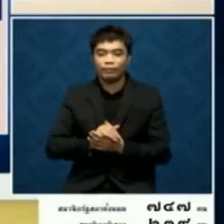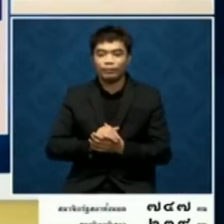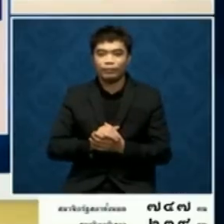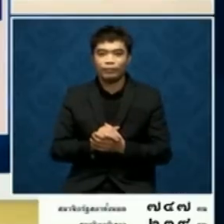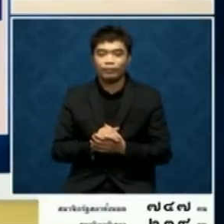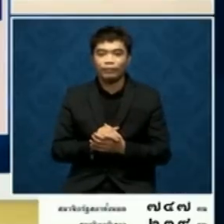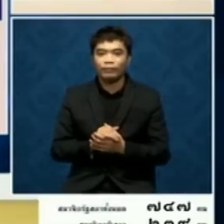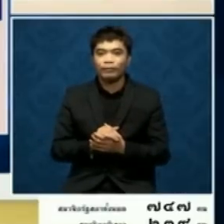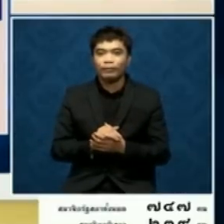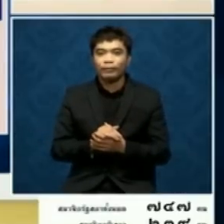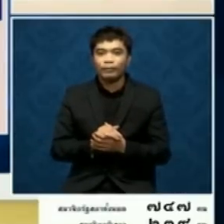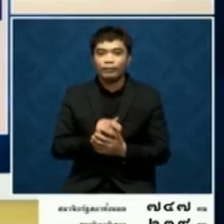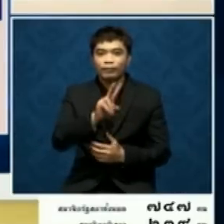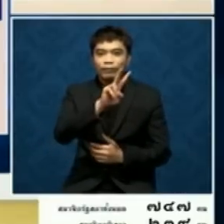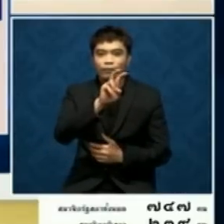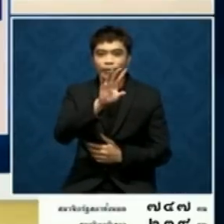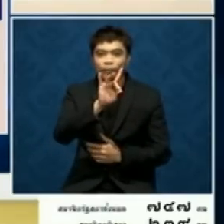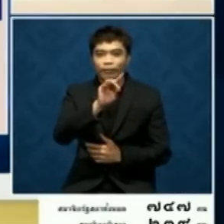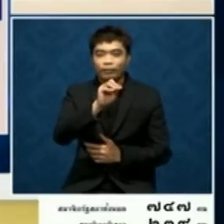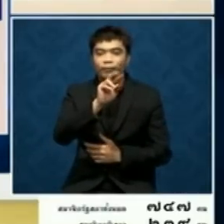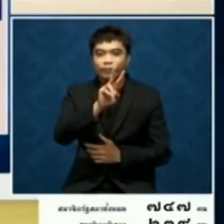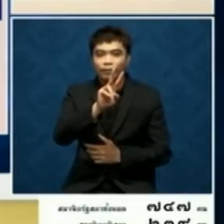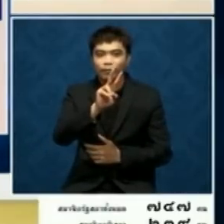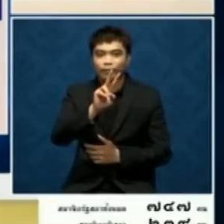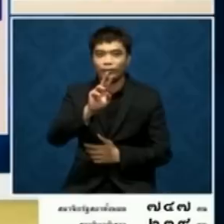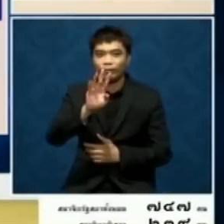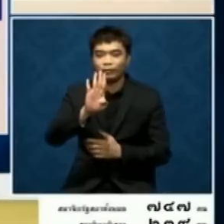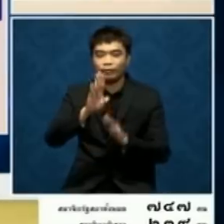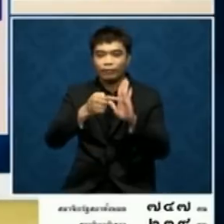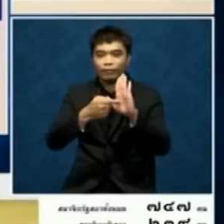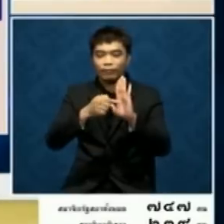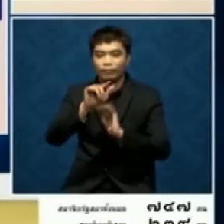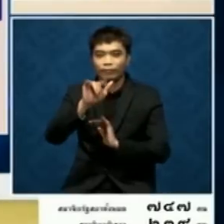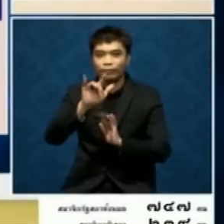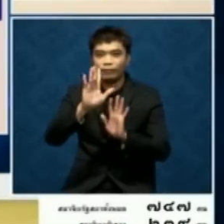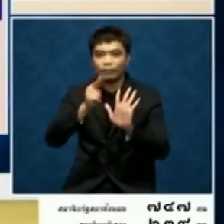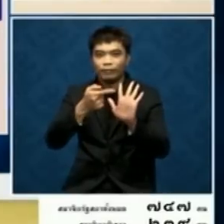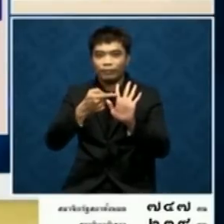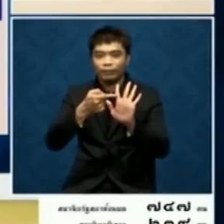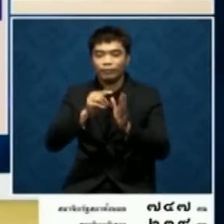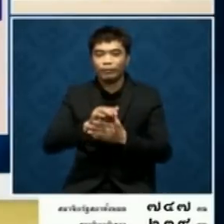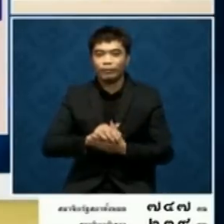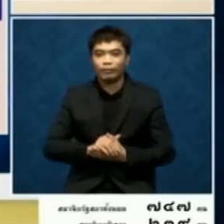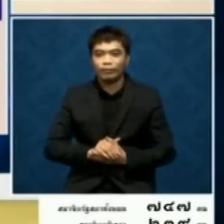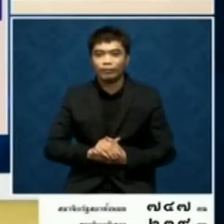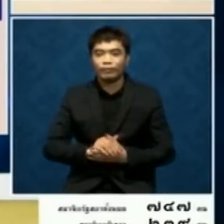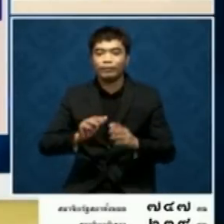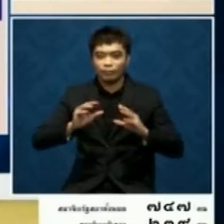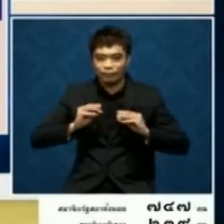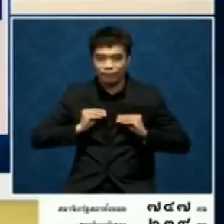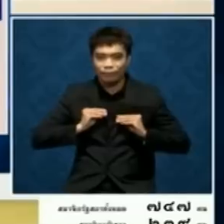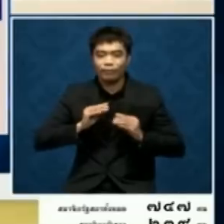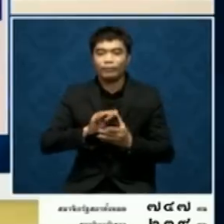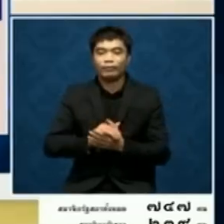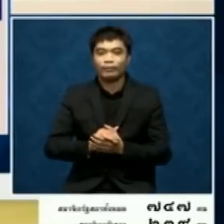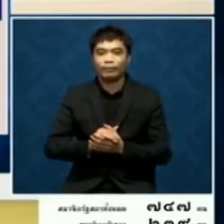างเลือกเดิมที่เพื่อไทยเนี่ยกลายเป็นผู้ผูกขาดหีบบัตรเลือกตั้งนะเมื่อก่อนเพื่อไทยก็ผูกขาดหีบบัตรเลือกตั้งได้ใครอยากมาสายประชาธิปไต